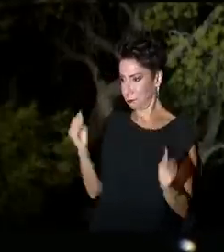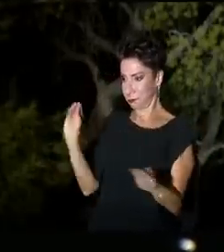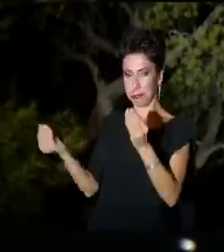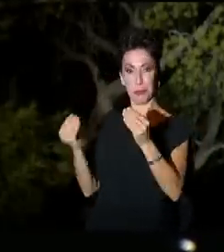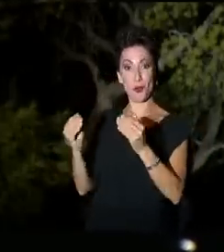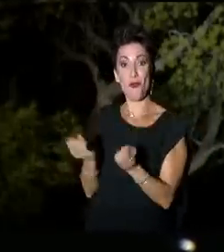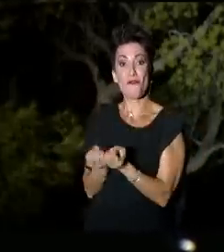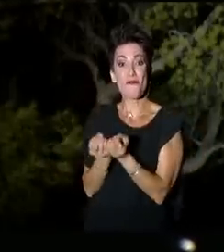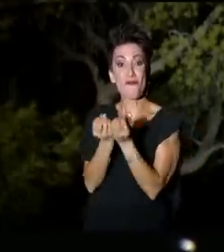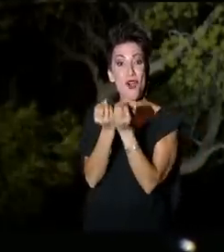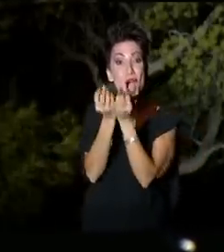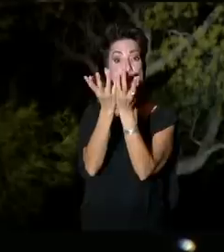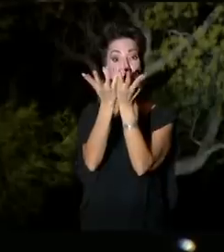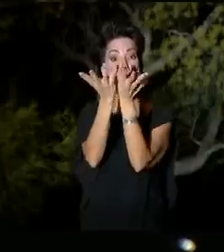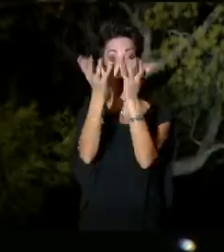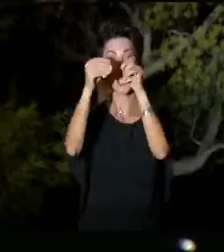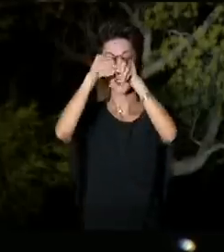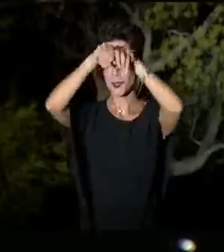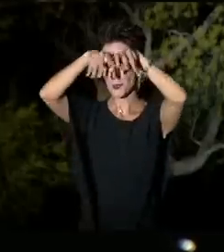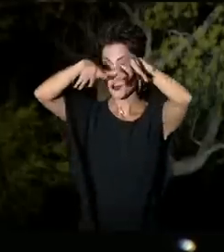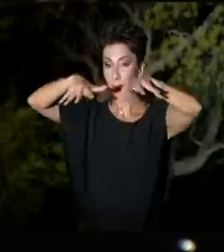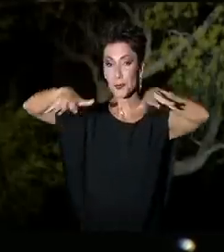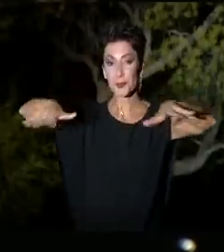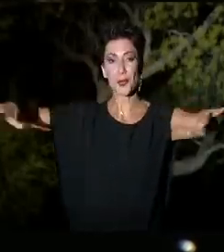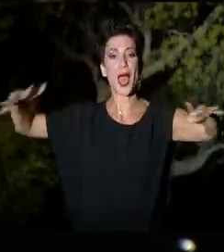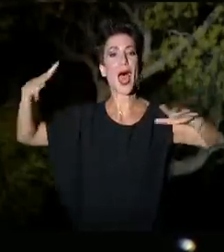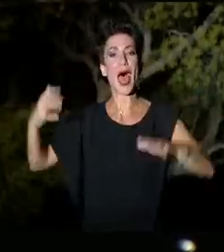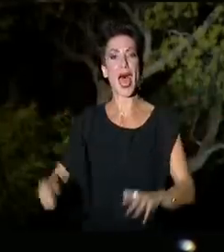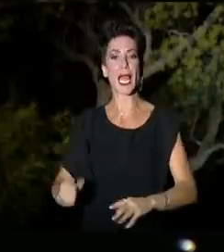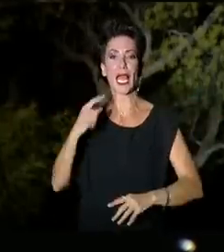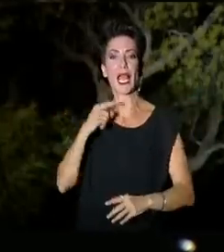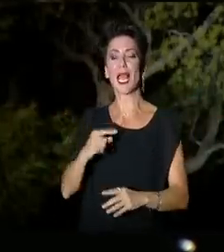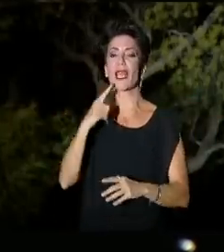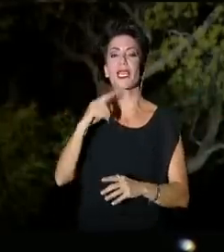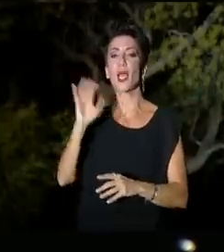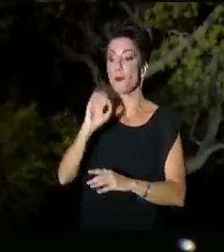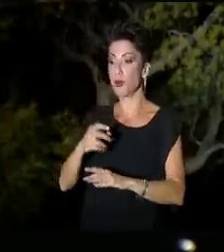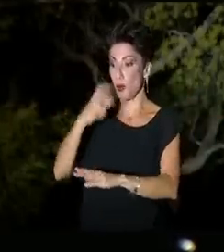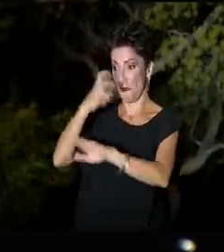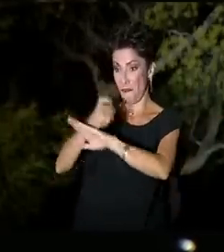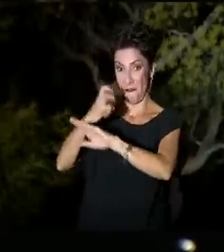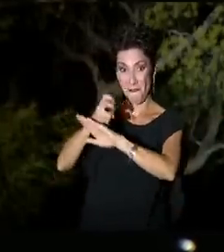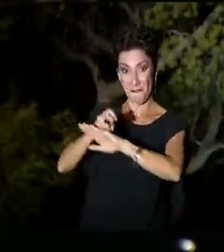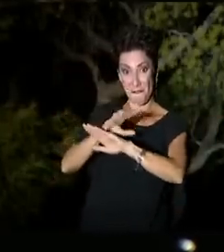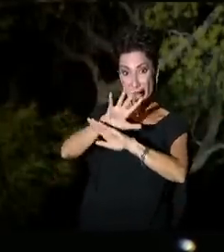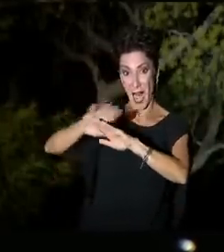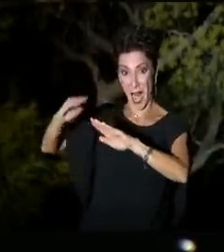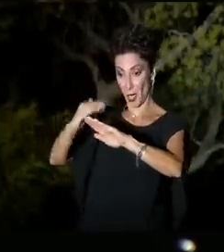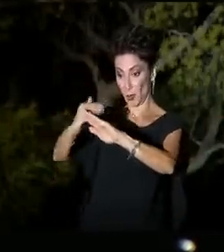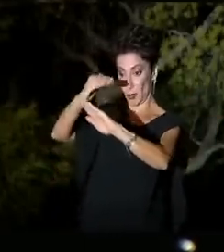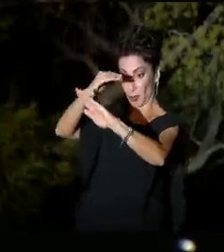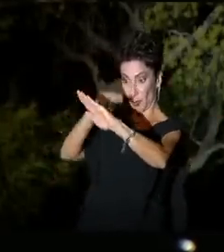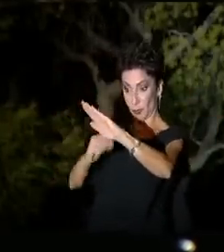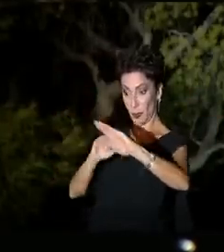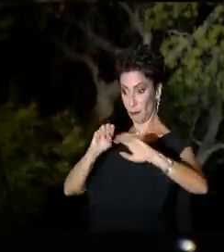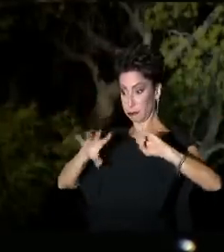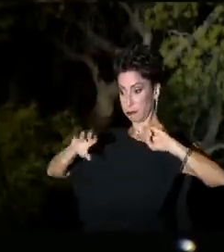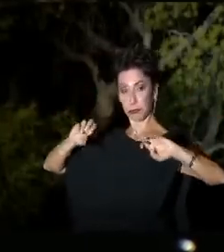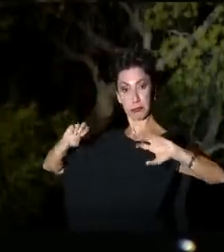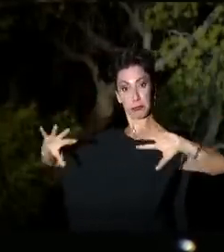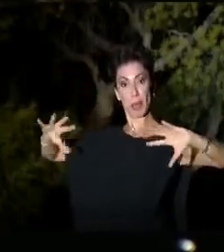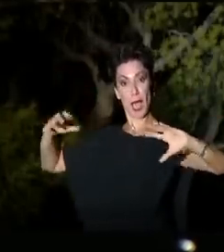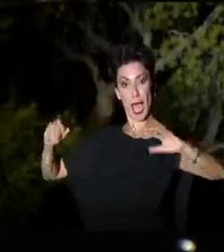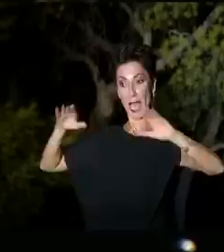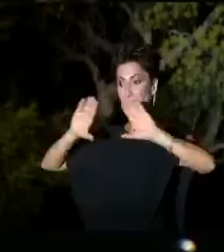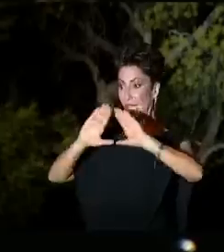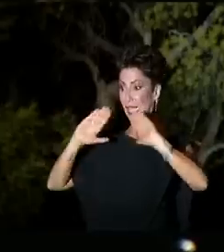διαχέεται πλέον, όπως βλέπετε, σε τρεις ζώνες. Στο βράχο, στο χαμηλότερο επίπεδο, στα τείχη